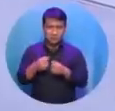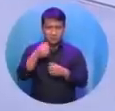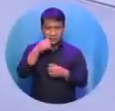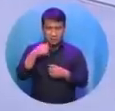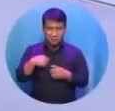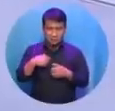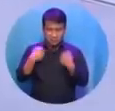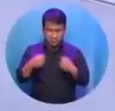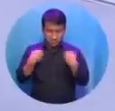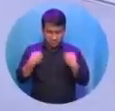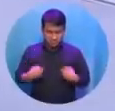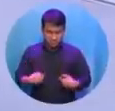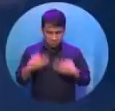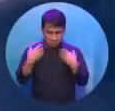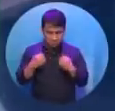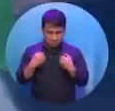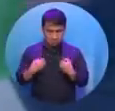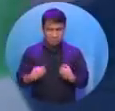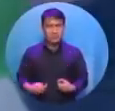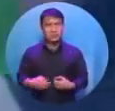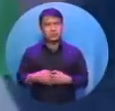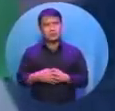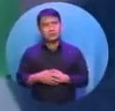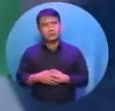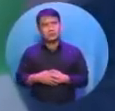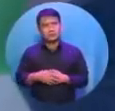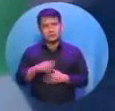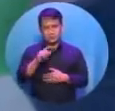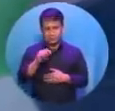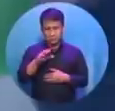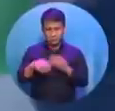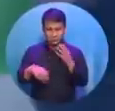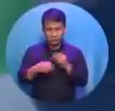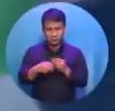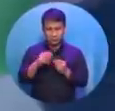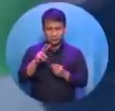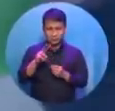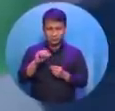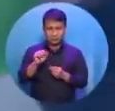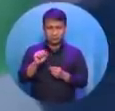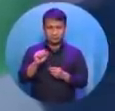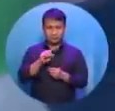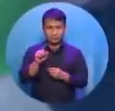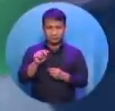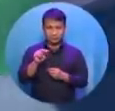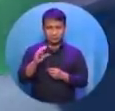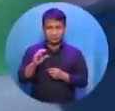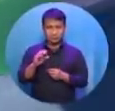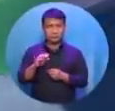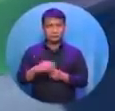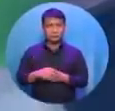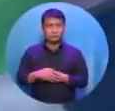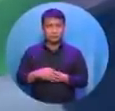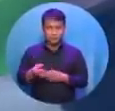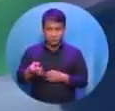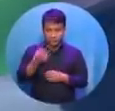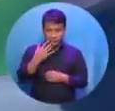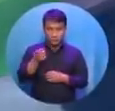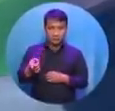ng immune system. Ayan, oh. Ascorbic acid plus zinc, Vita Zinc. Ayan. Pag ito po ininom